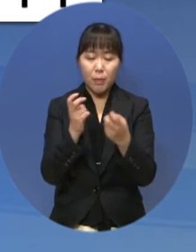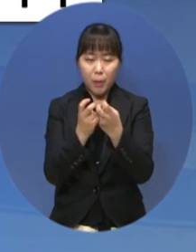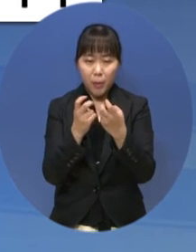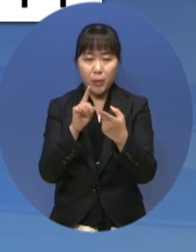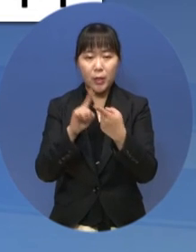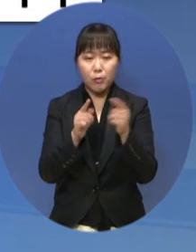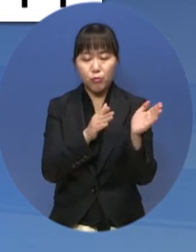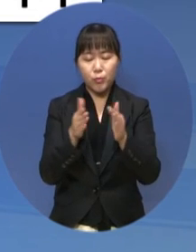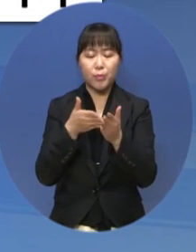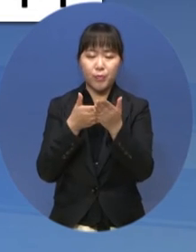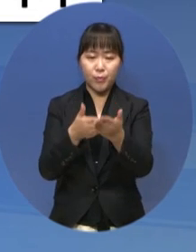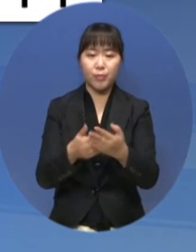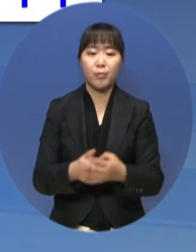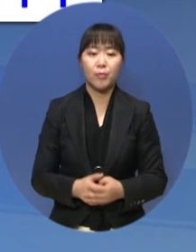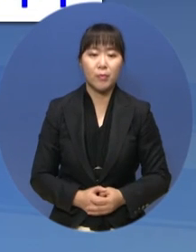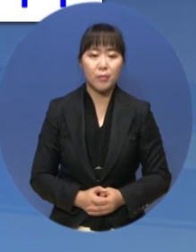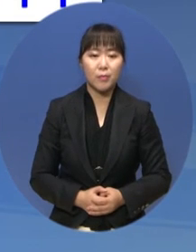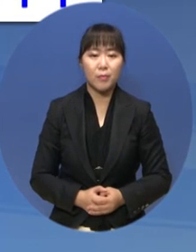주문했습니다.